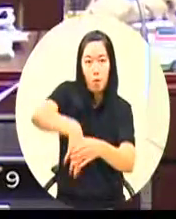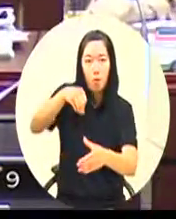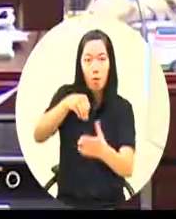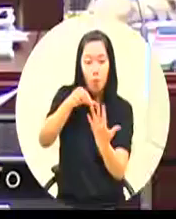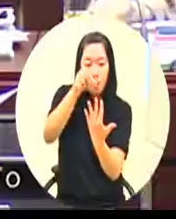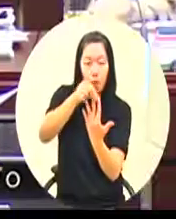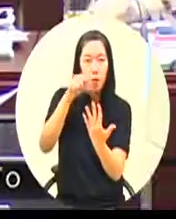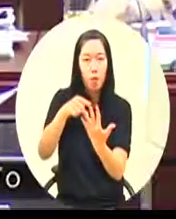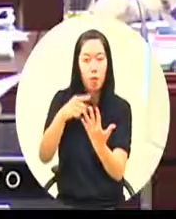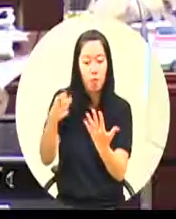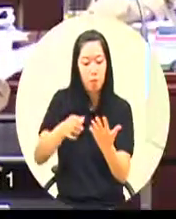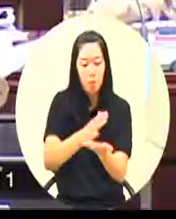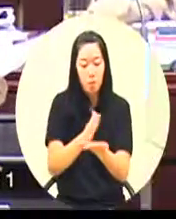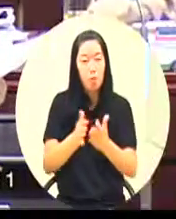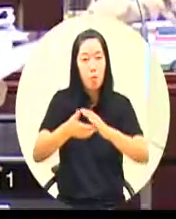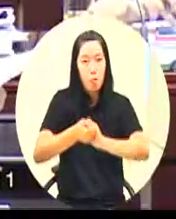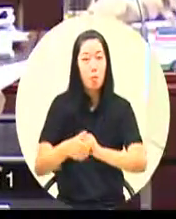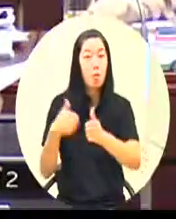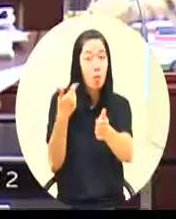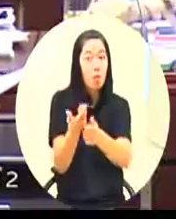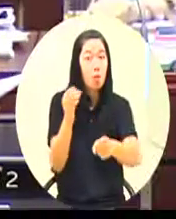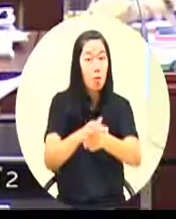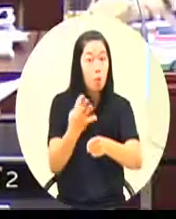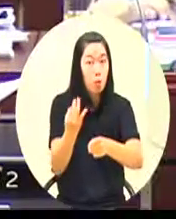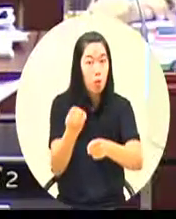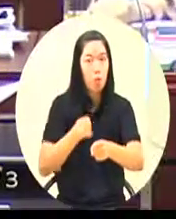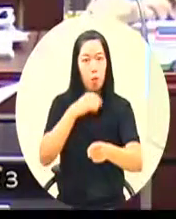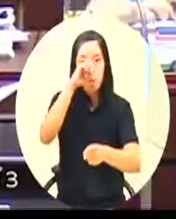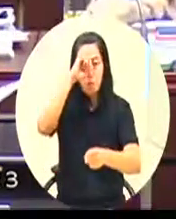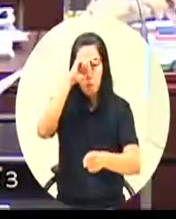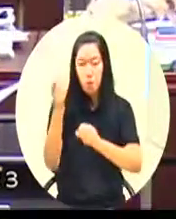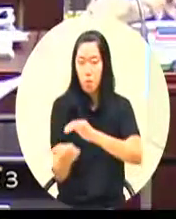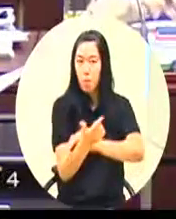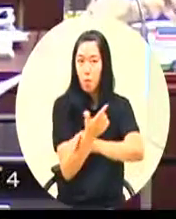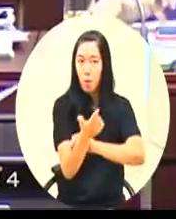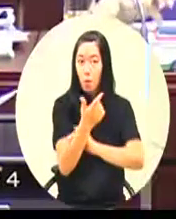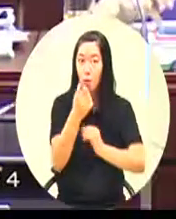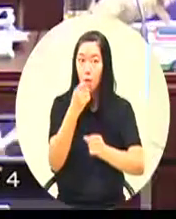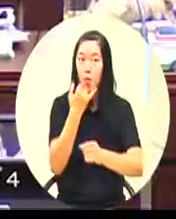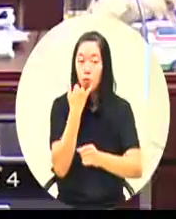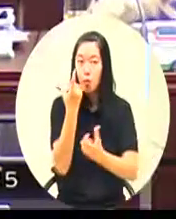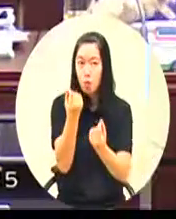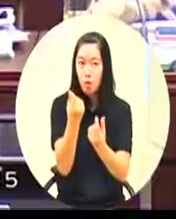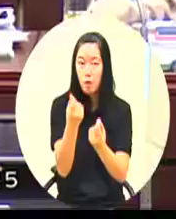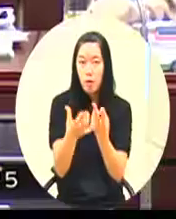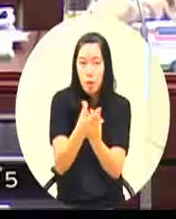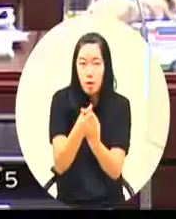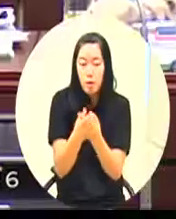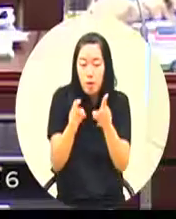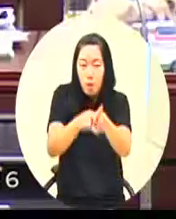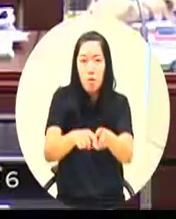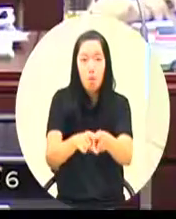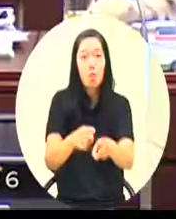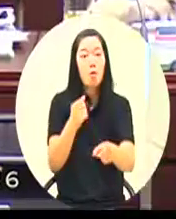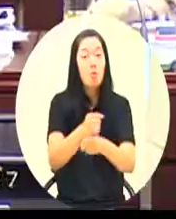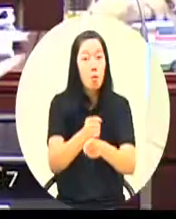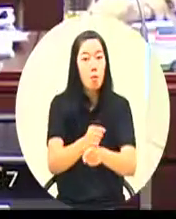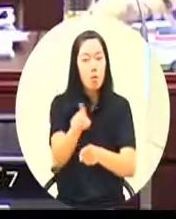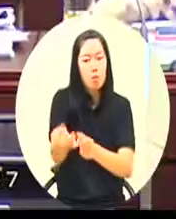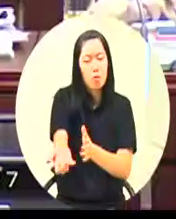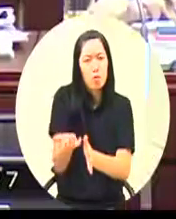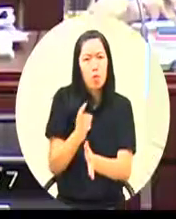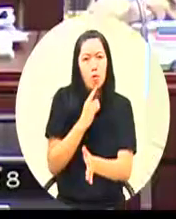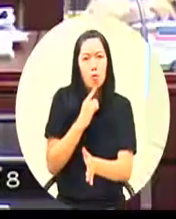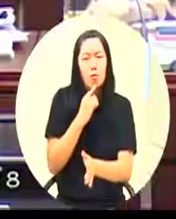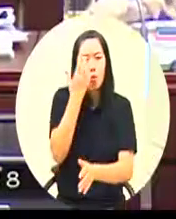定给你多。好经费了，那我们希望能够加速它的进行，所以我们是同步的、哦、那刚刚你提到为什么这么慢，各个